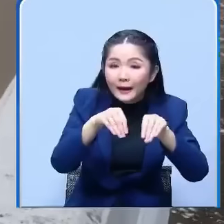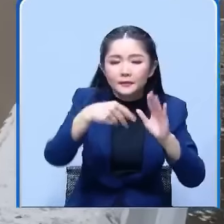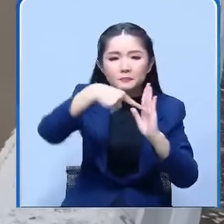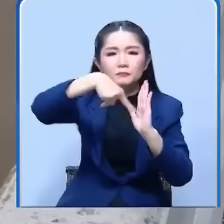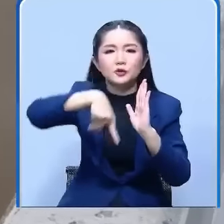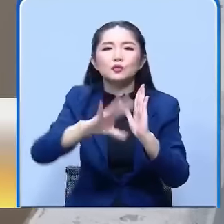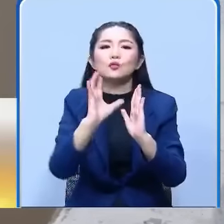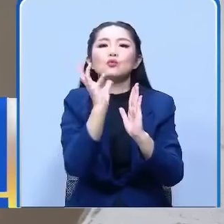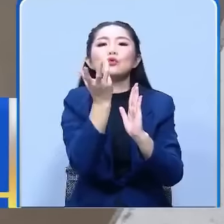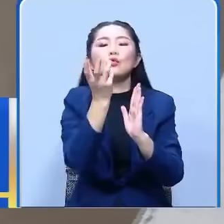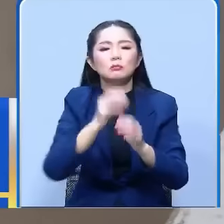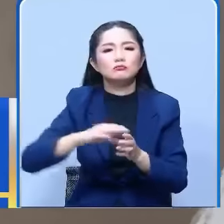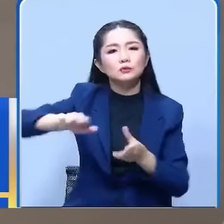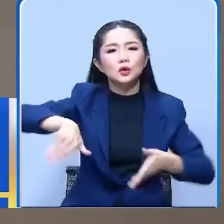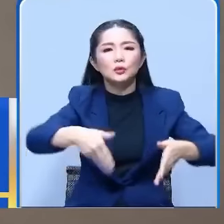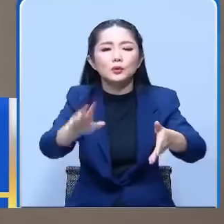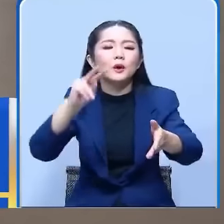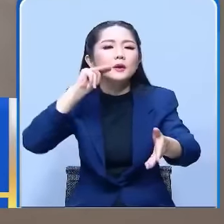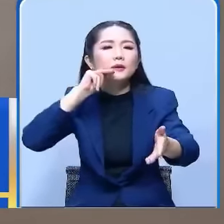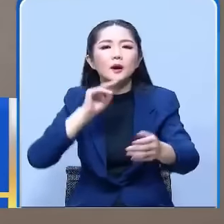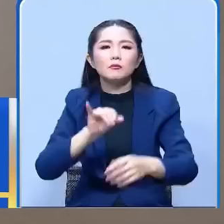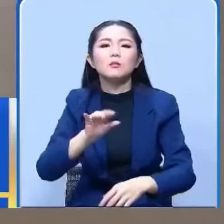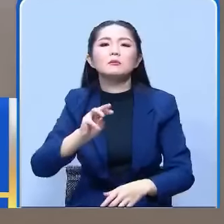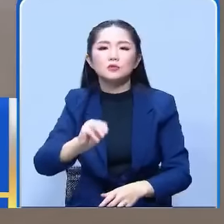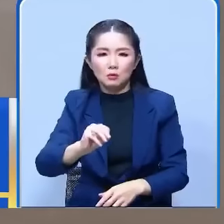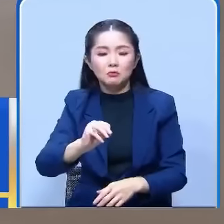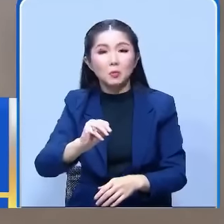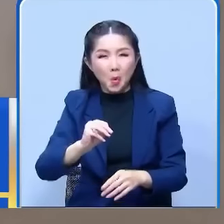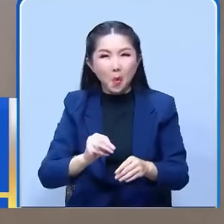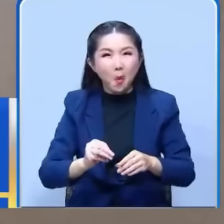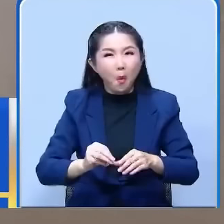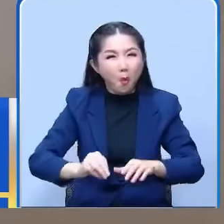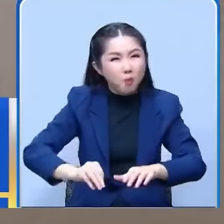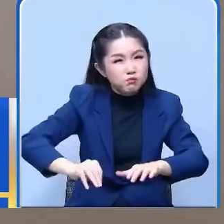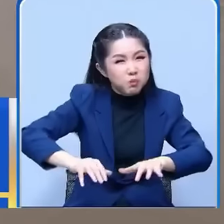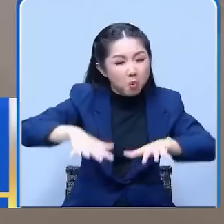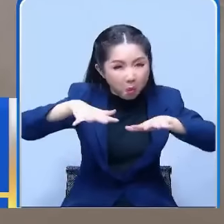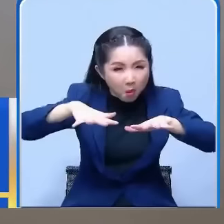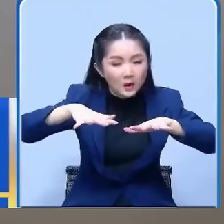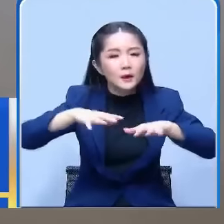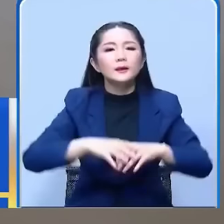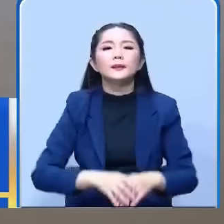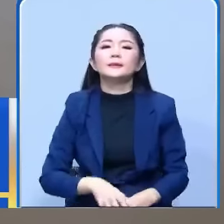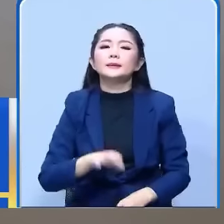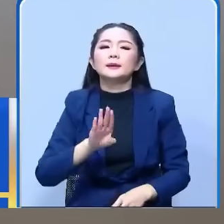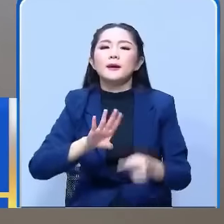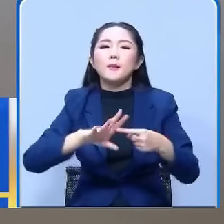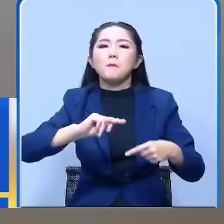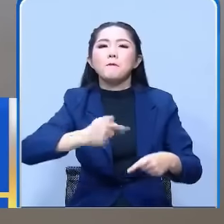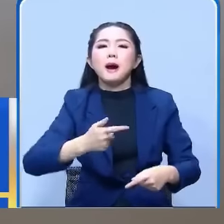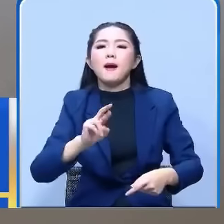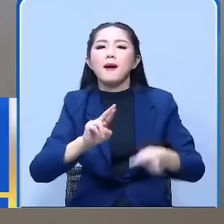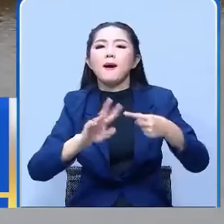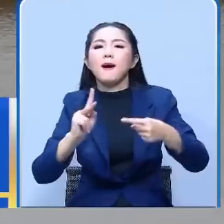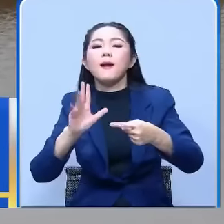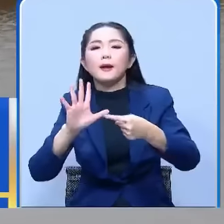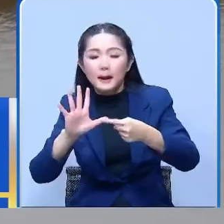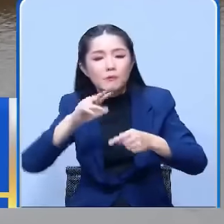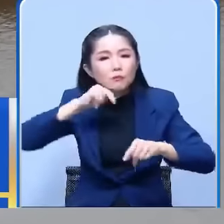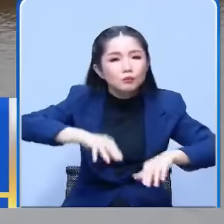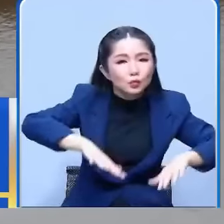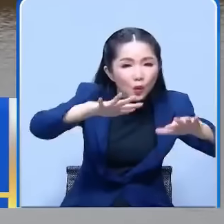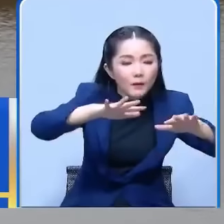มเพิ่มสูงขึ้นก็ขยายวงกว้างเข้าท่วมพื้นที่นอกเขตโครงการบางระกำโมเดลบ้านท่านางงามตำบลท่านางงามอำเภอบ